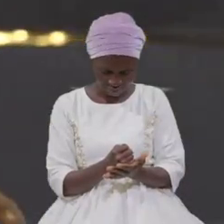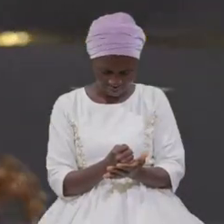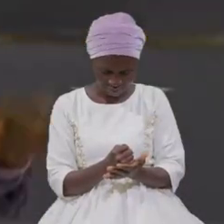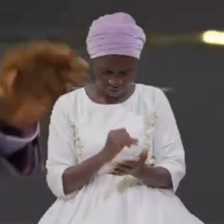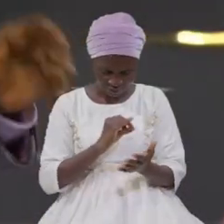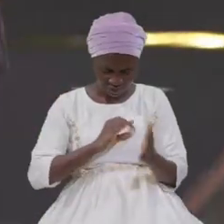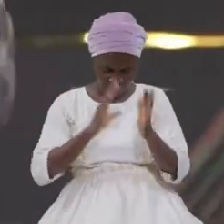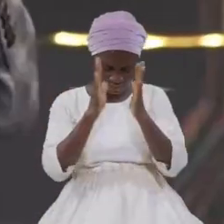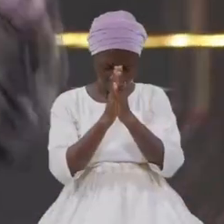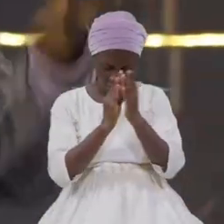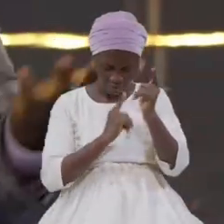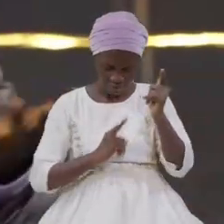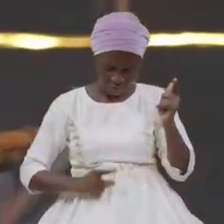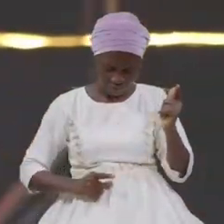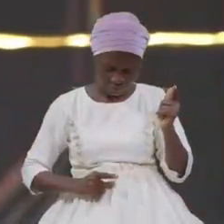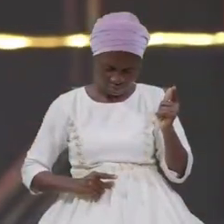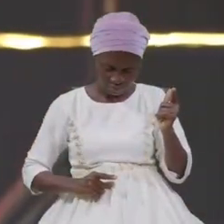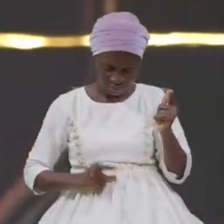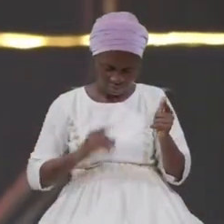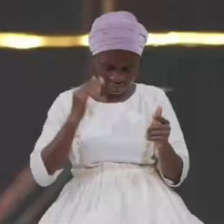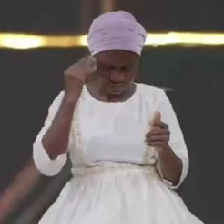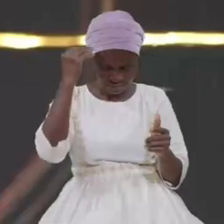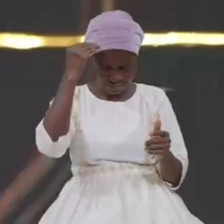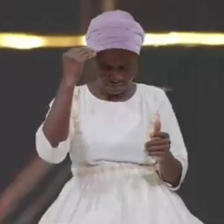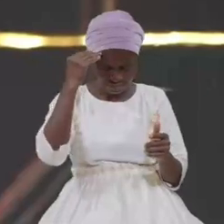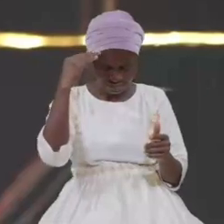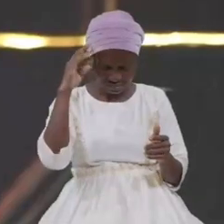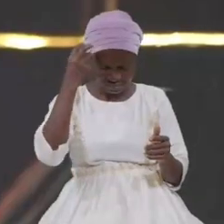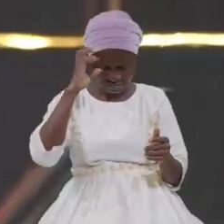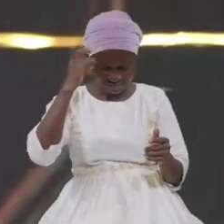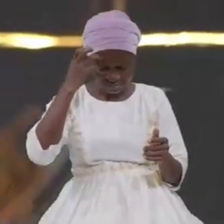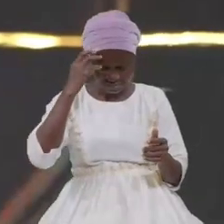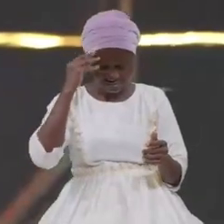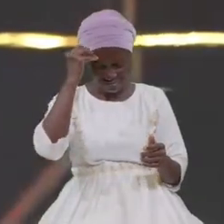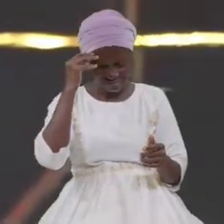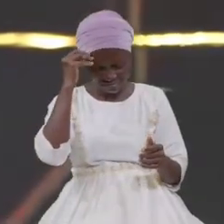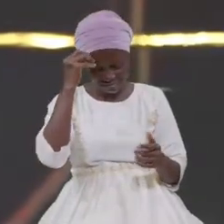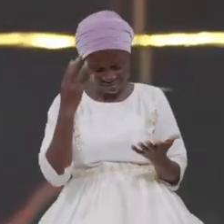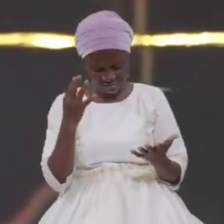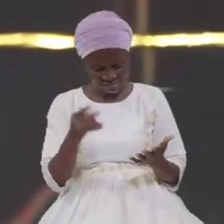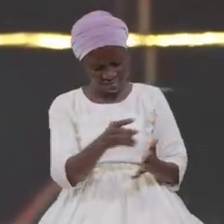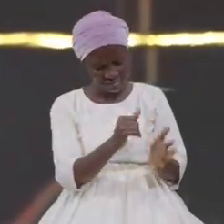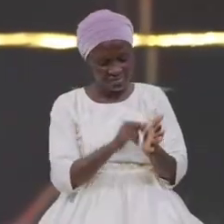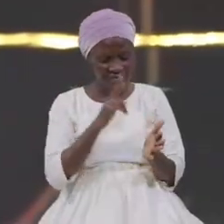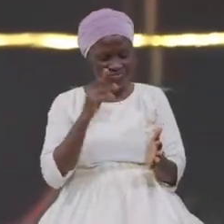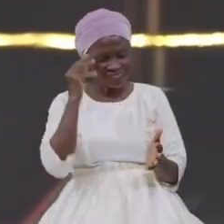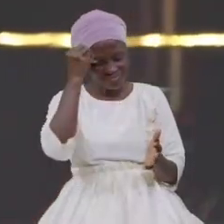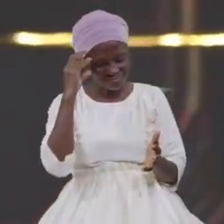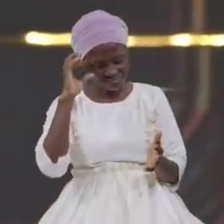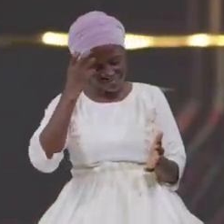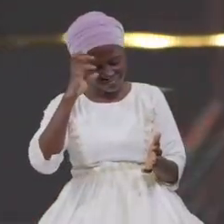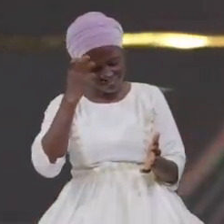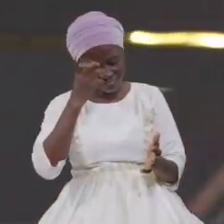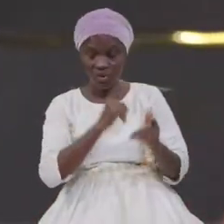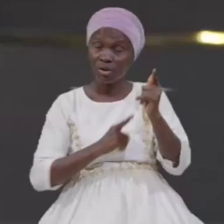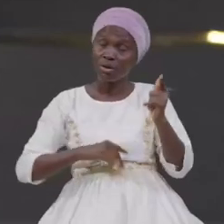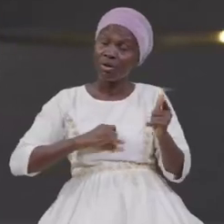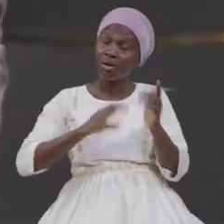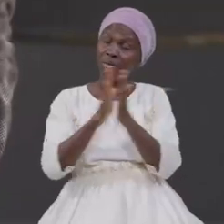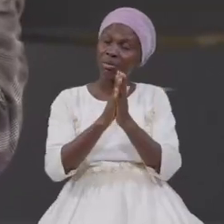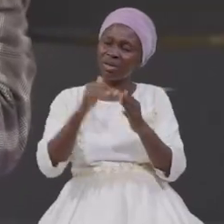Je prie, Seigneur, problème de cerveau, insanité, ceux qui sont lunatiques, Seigneur, je prie, dans